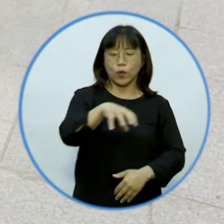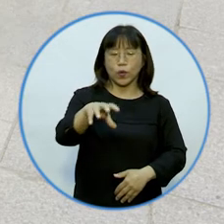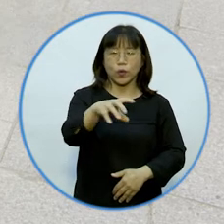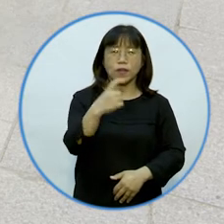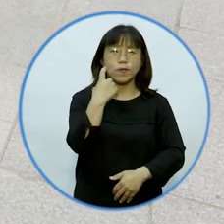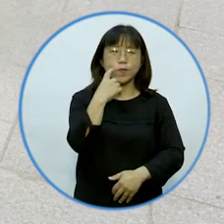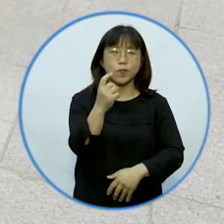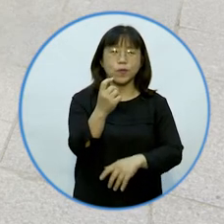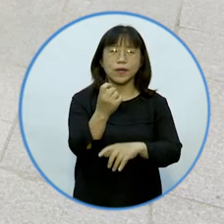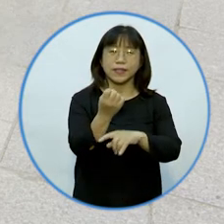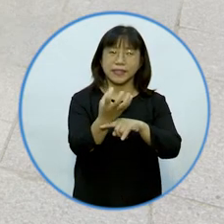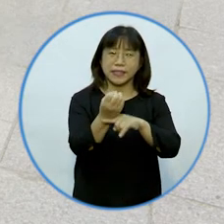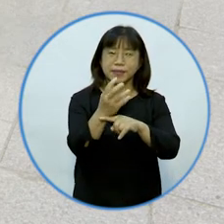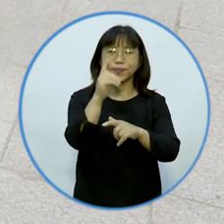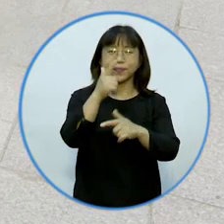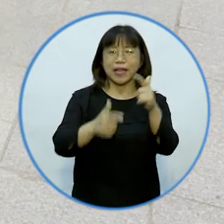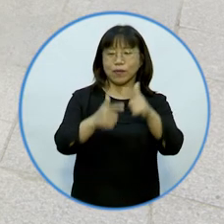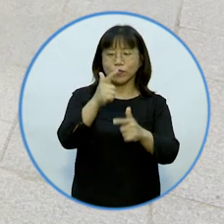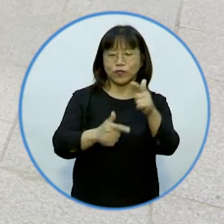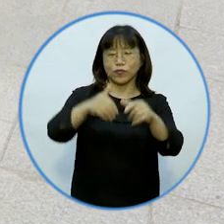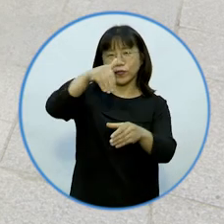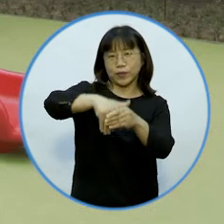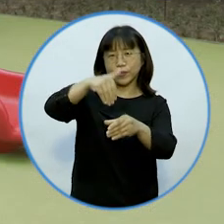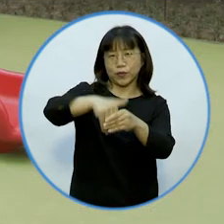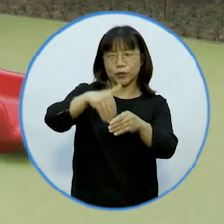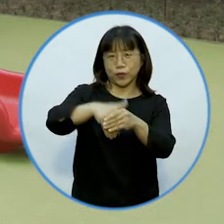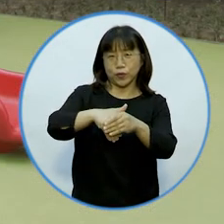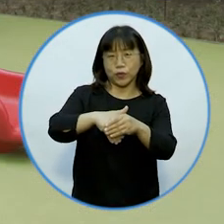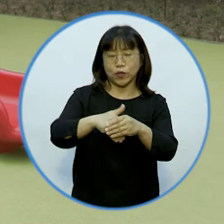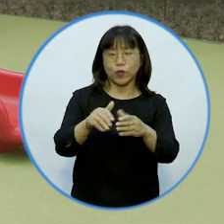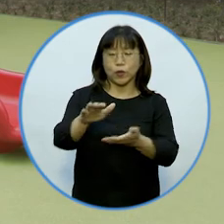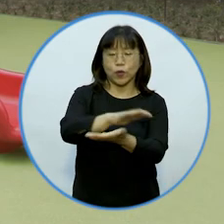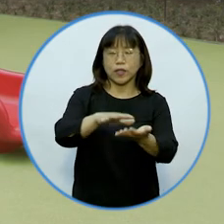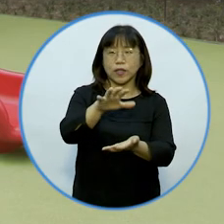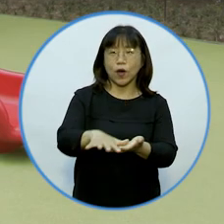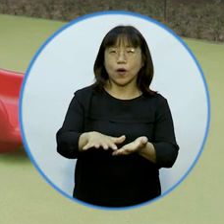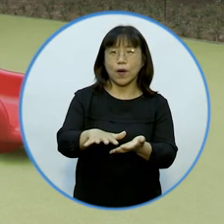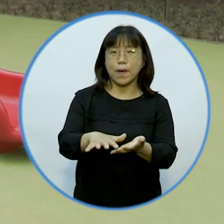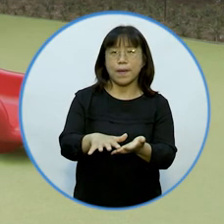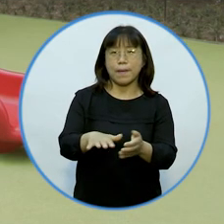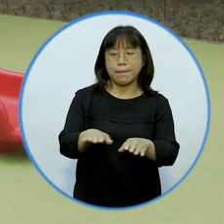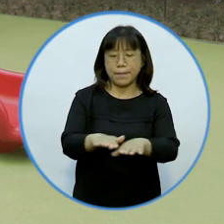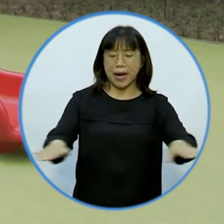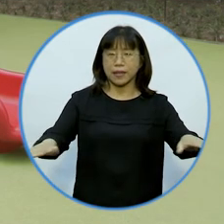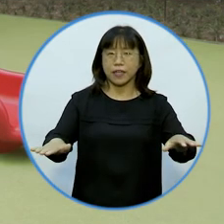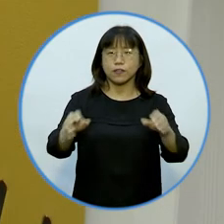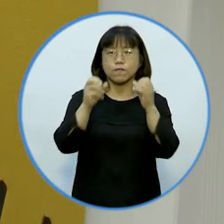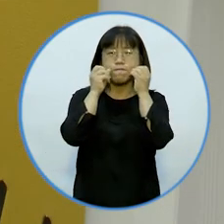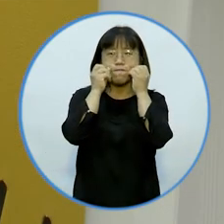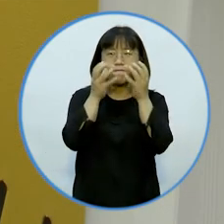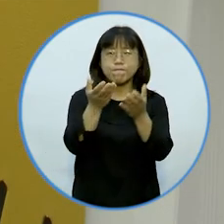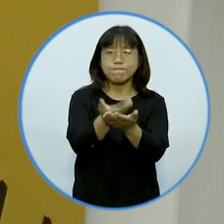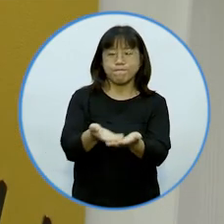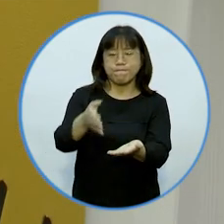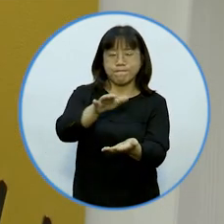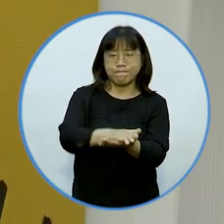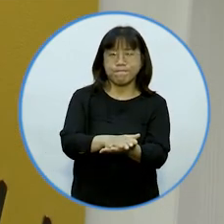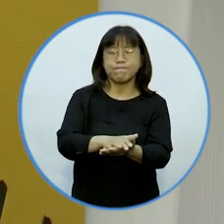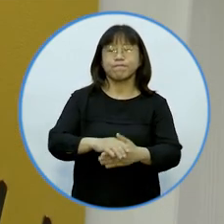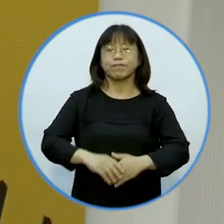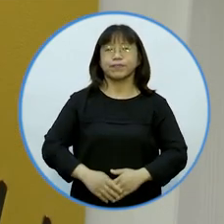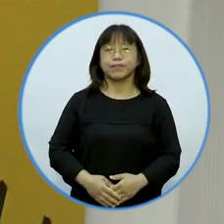곳에 황금 사철 나무 등을 심고 놀이터 바닥도 친환경 고무칩으로 포장해 어린이 안전을